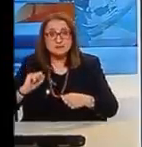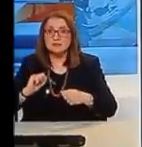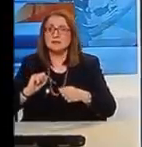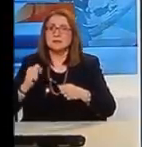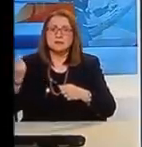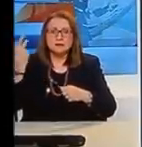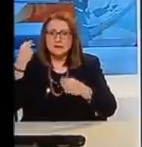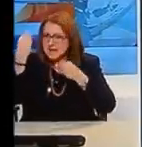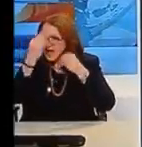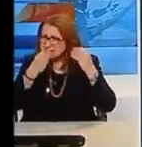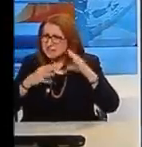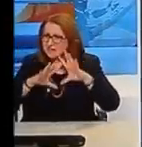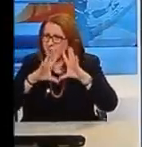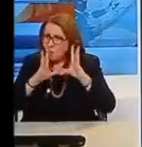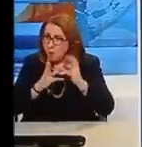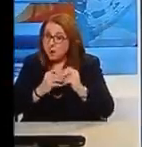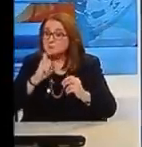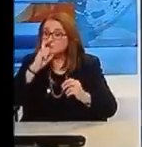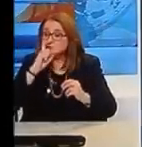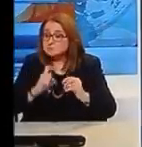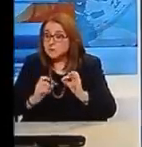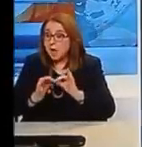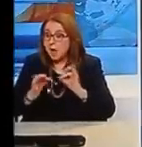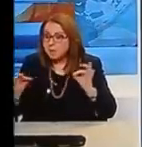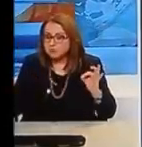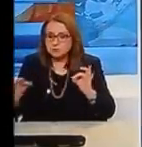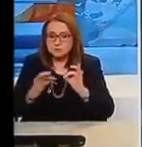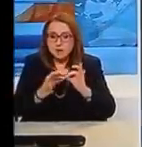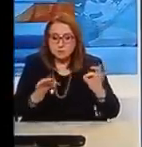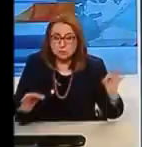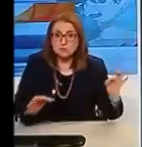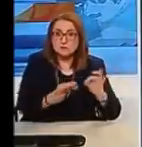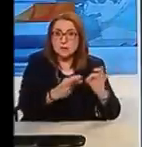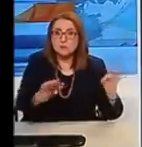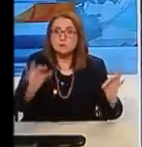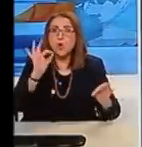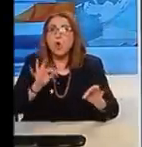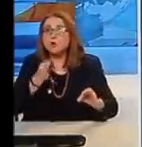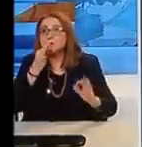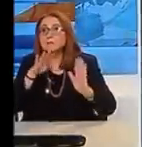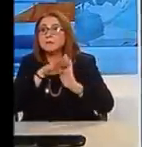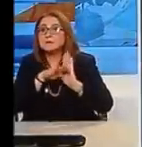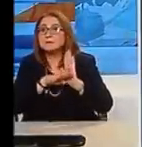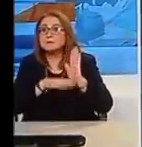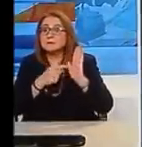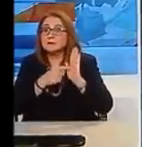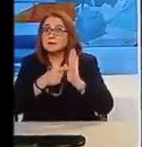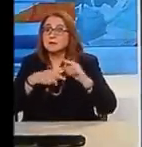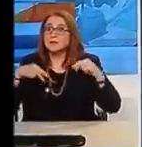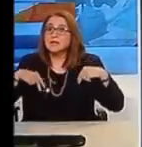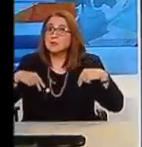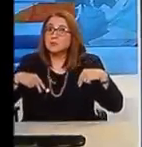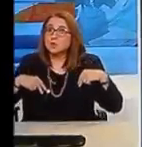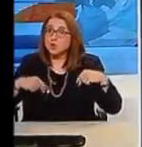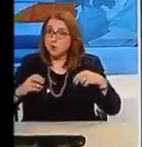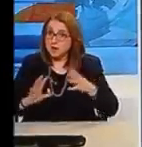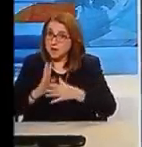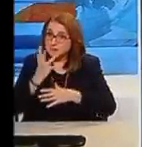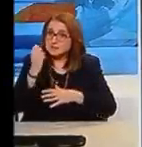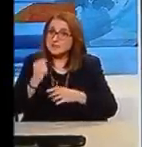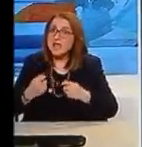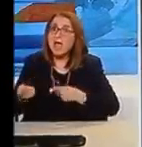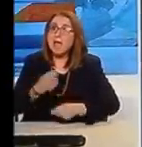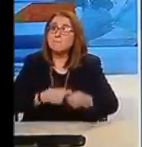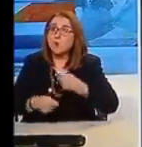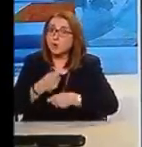δραστηριότητας, σύμφωνα με τις οδηγίες αποστάσεων που έχει θέσει το Υπουργείο Ανάπτυξης και η Γενική Γραμματεία Εμπορίου και Προστασίας Καταναλωτή, θα πρέπει